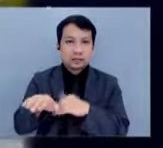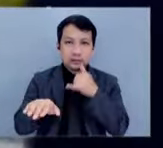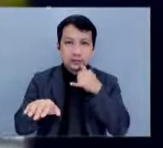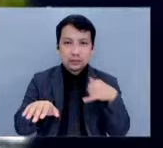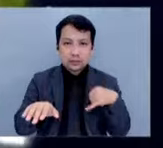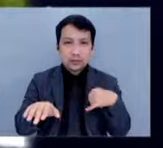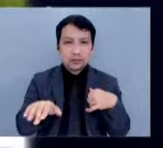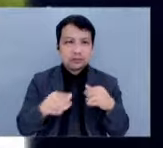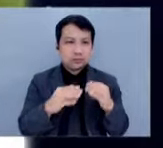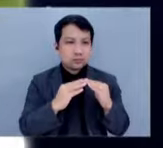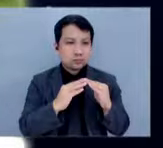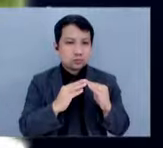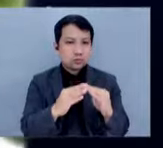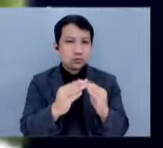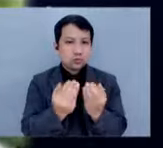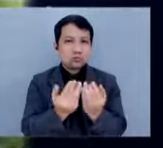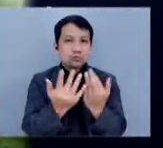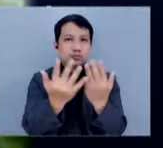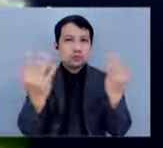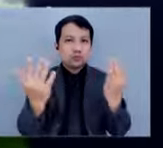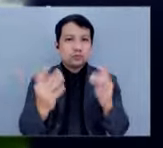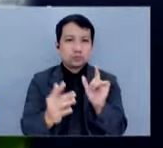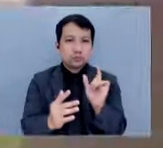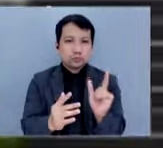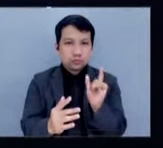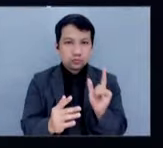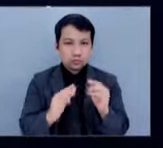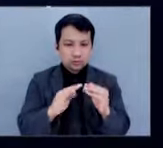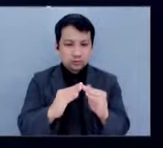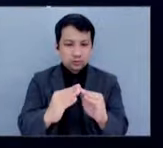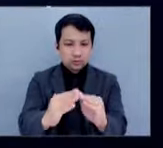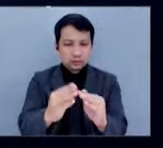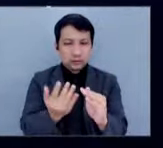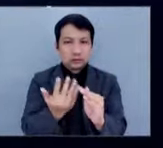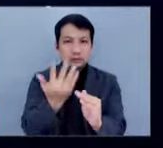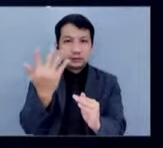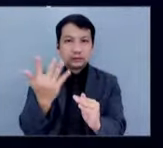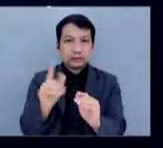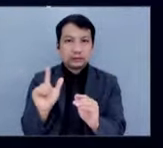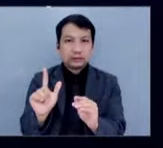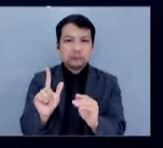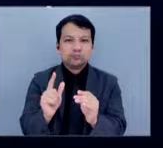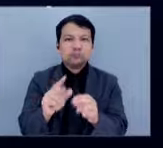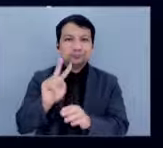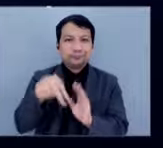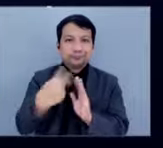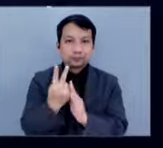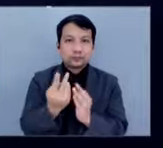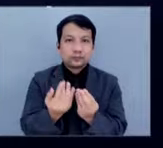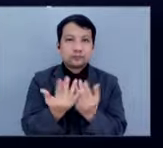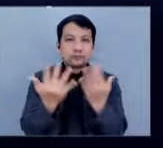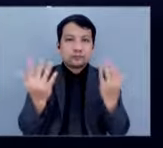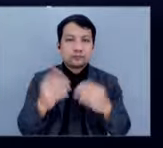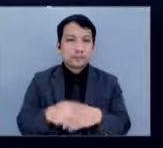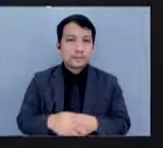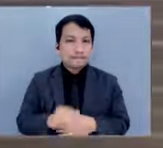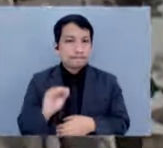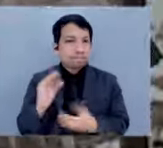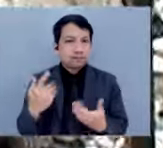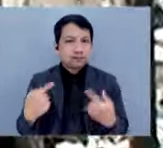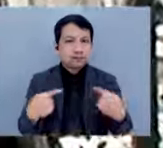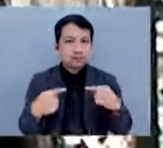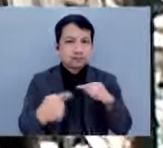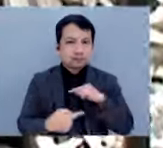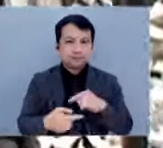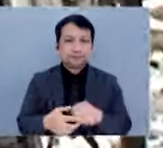ng apoy, higit 20 bahay ang nasunog. 2 oras ang tinagal bago ito naapula. Wala namang nasaktan.